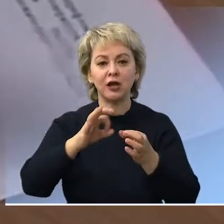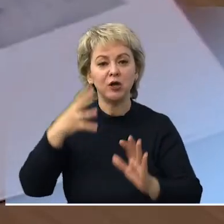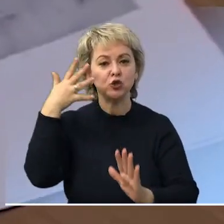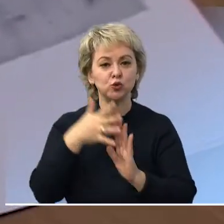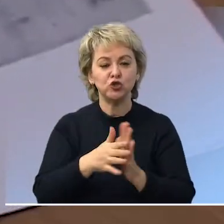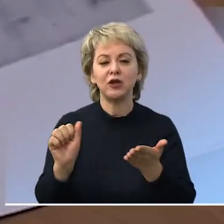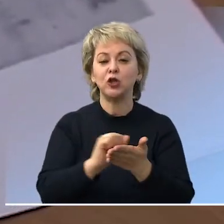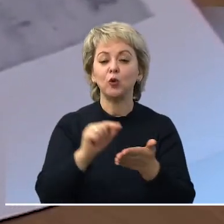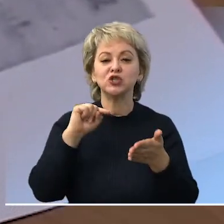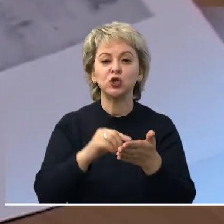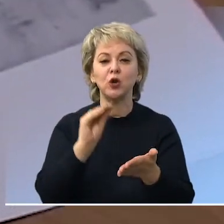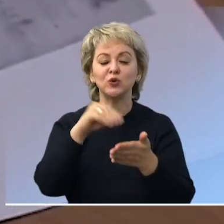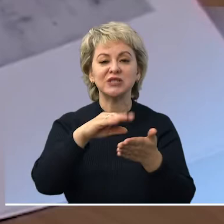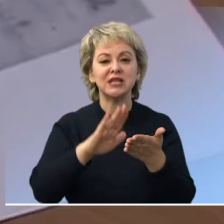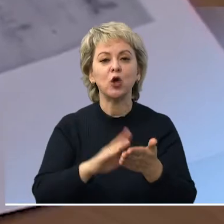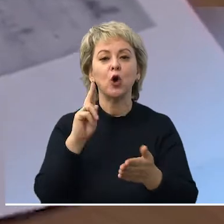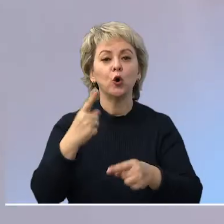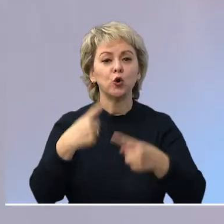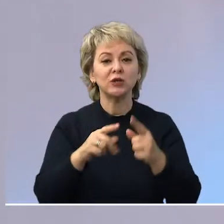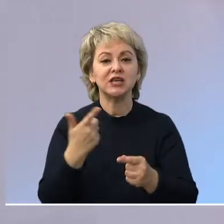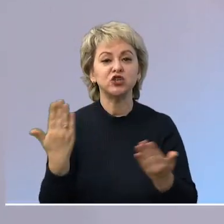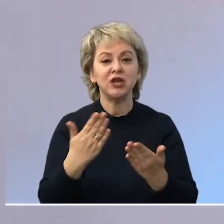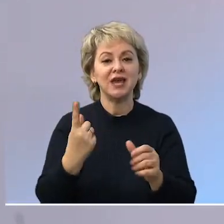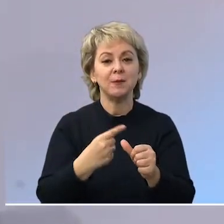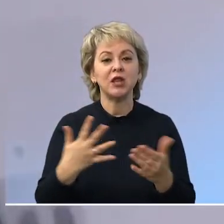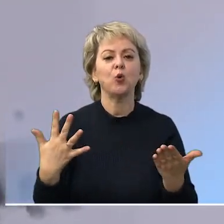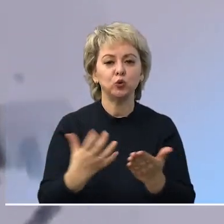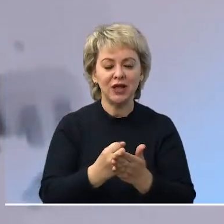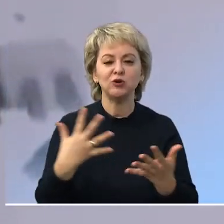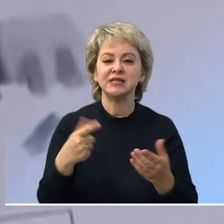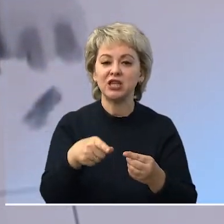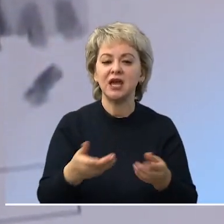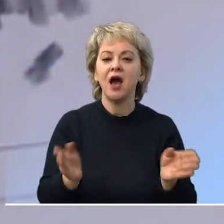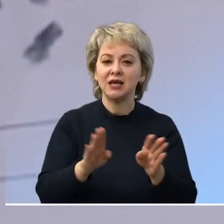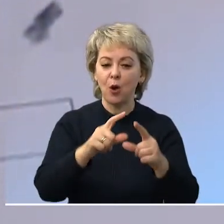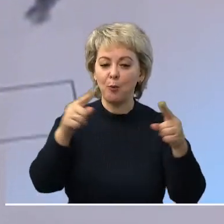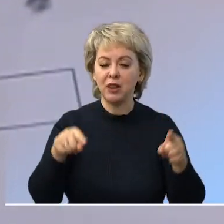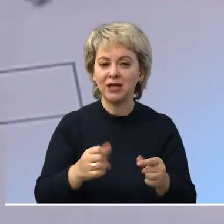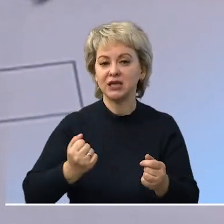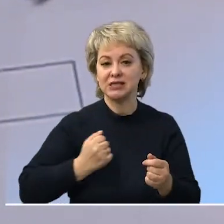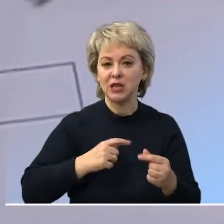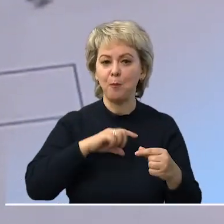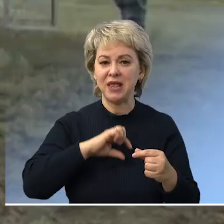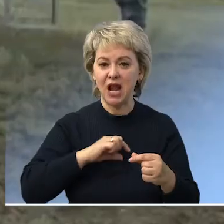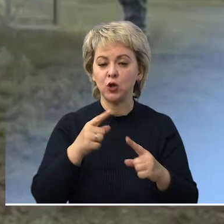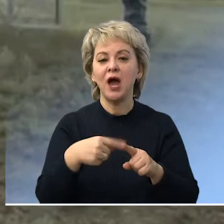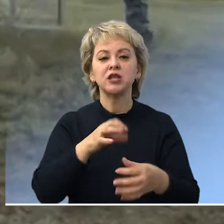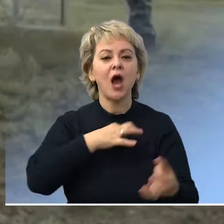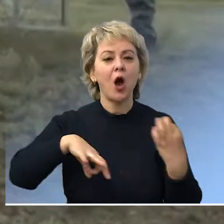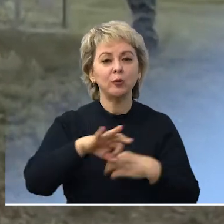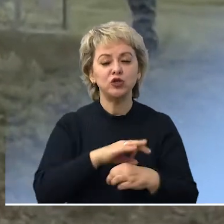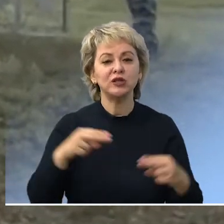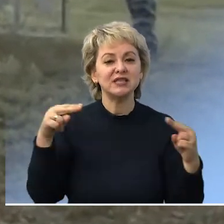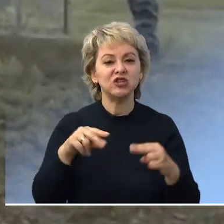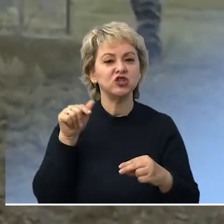изучая документы с целью установления родственников тех, чьи имена удалось прочитать на полуислевших бланках солдатских медальонов. Они общаются